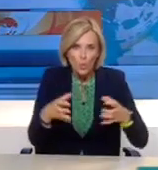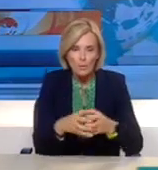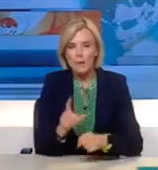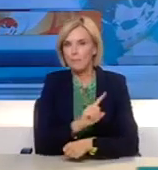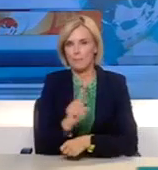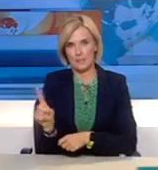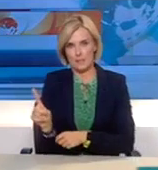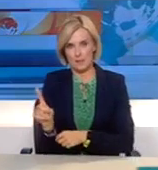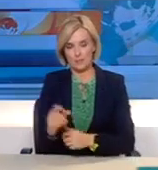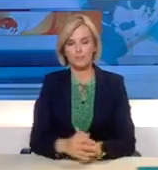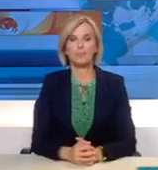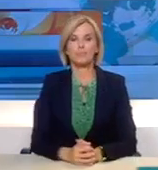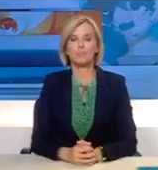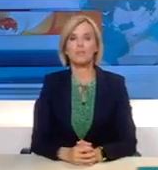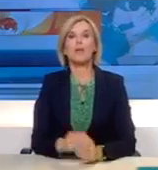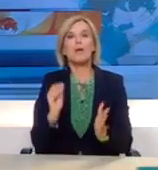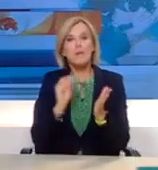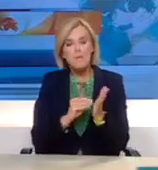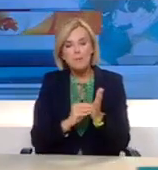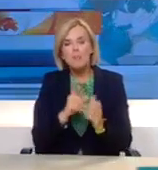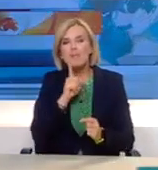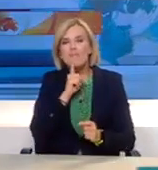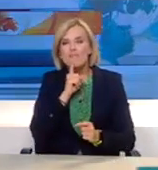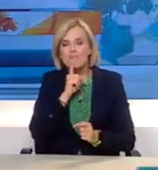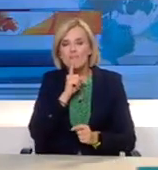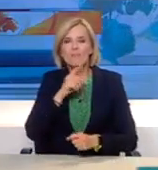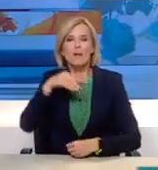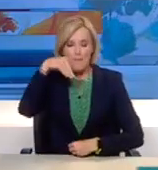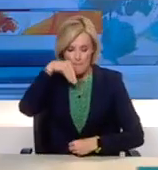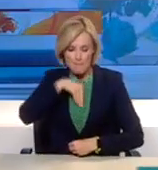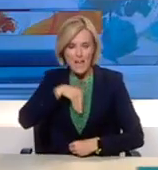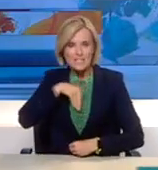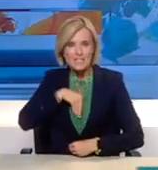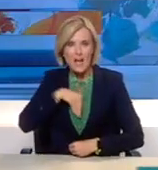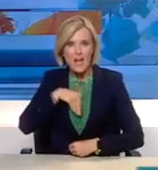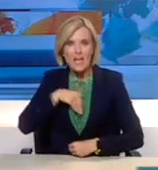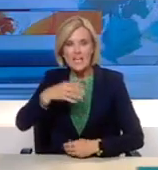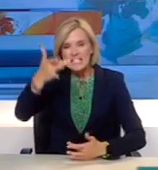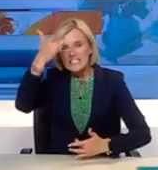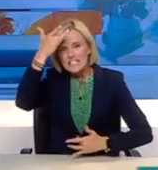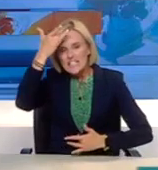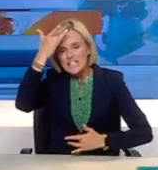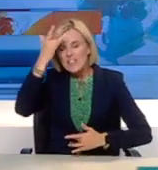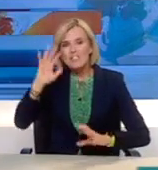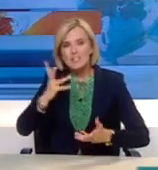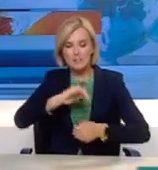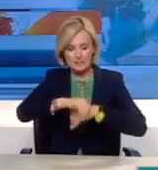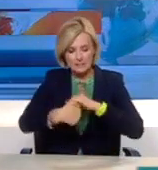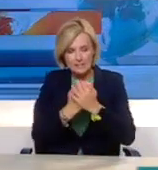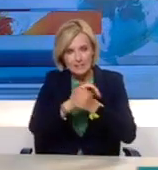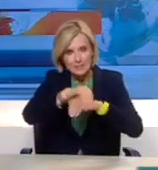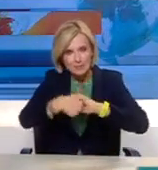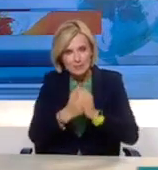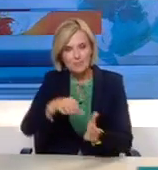Και βέβαια είναι αναγκαίο να συνηθίσουμε να τηρούμε και όλα τα υπόλοιπα μέτρα υγιεινής που έχουμε διδαχθεί, δηλαδή να πλένουμε τα χέρια με νερό και σαπούνι ή